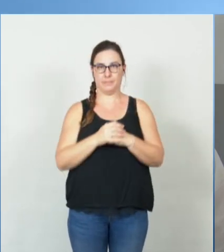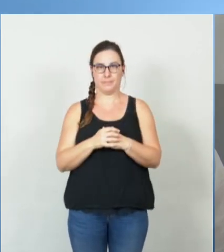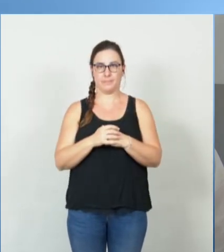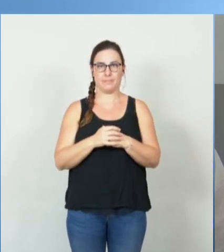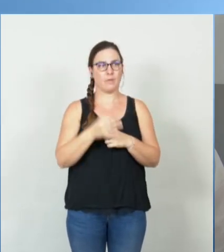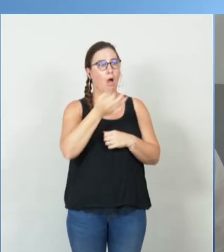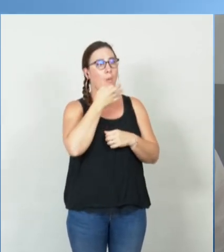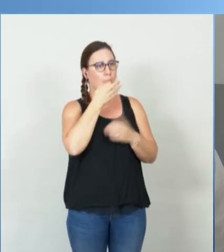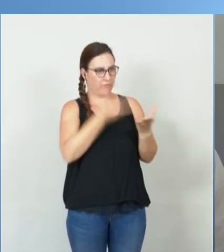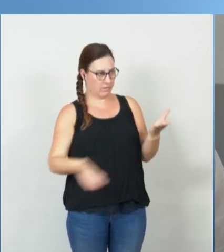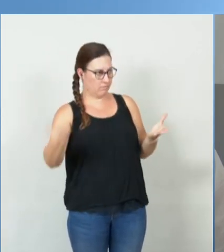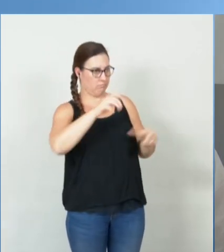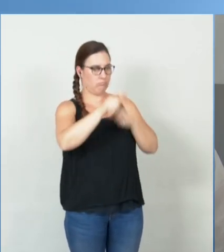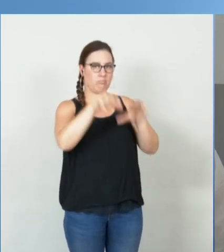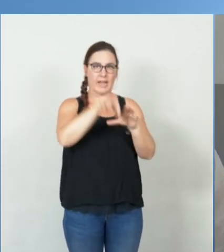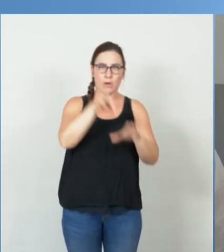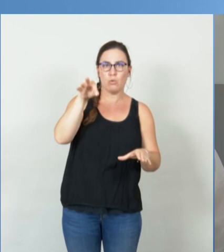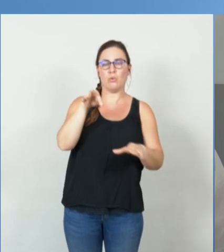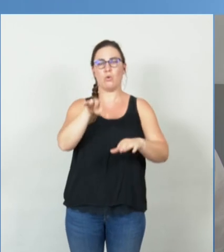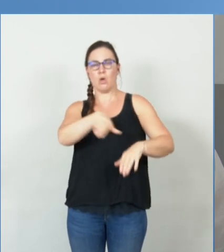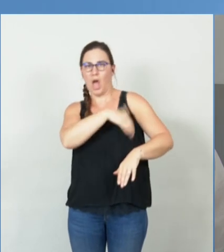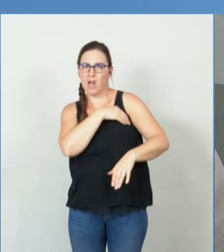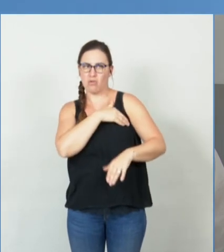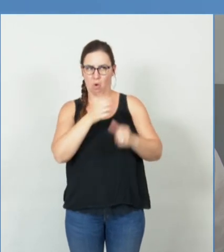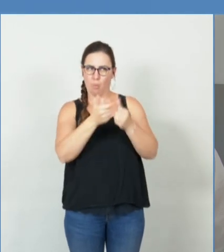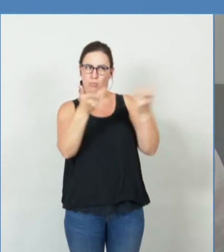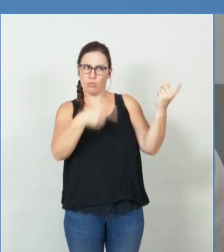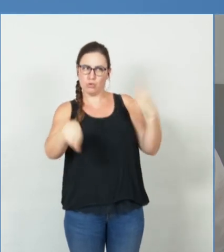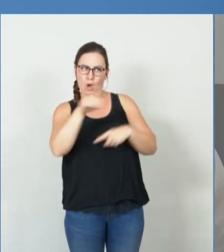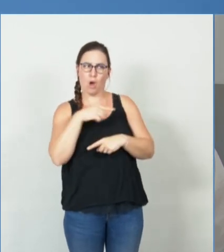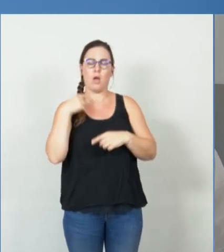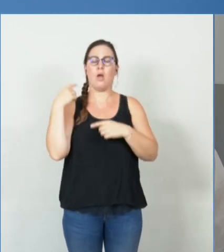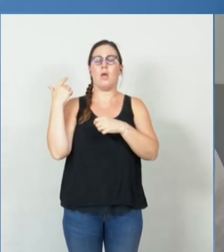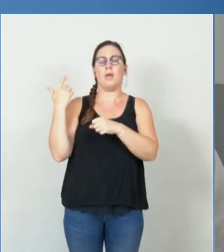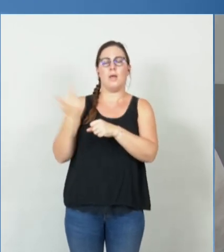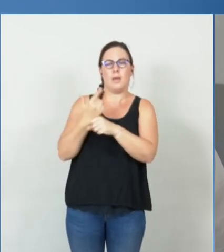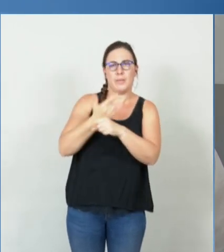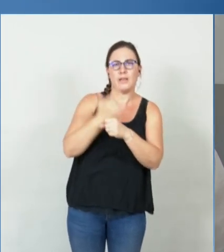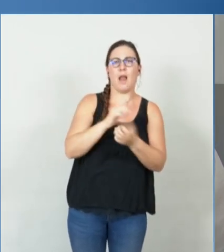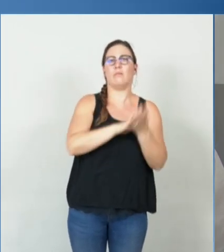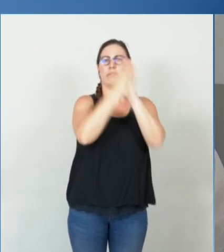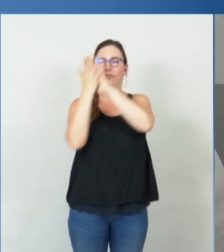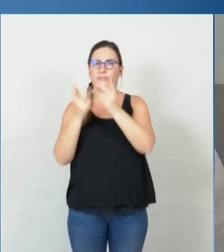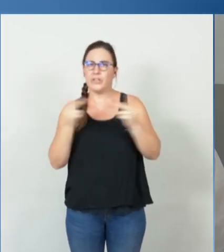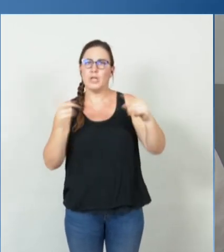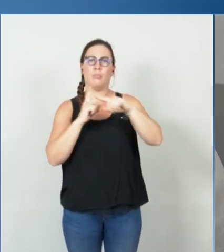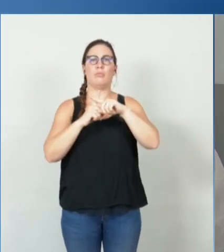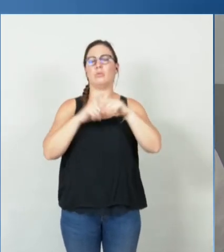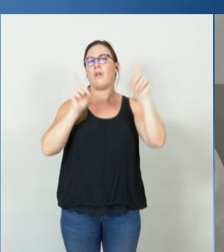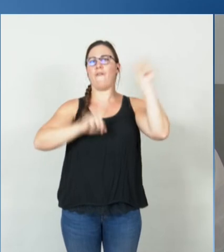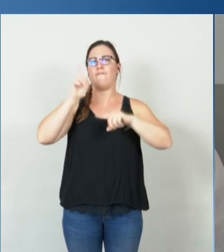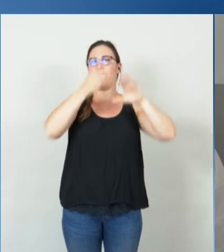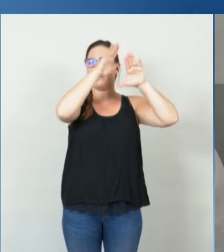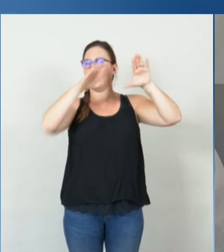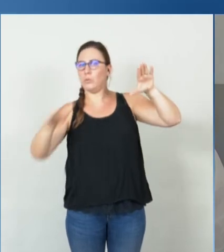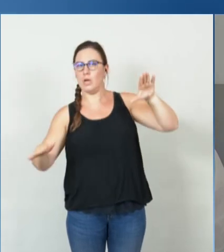saluer les élus et les agents nombreux qui ont fait de la Biennale des vilains transition et de la fête des tuiles des succès qui ont permis